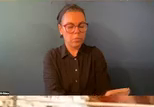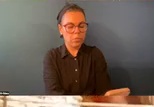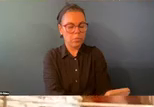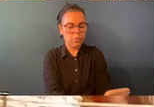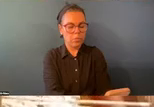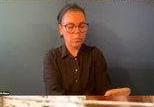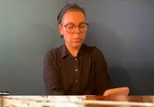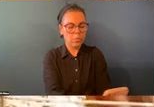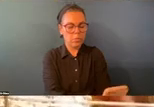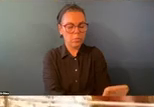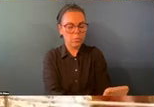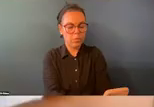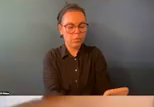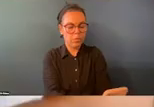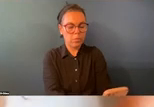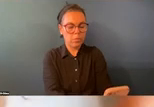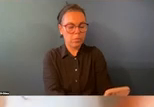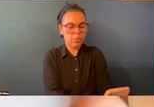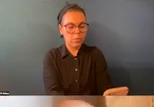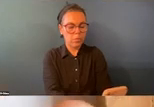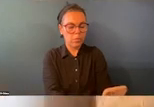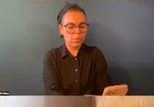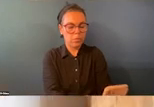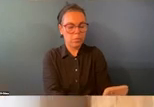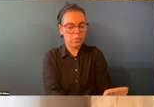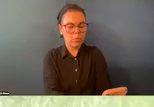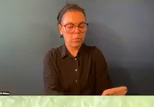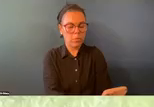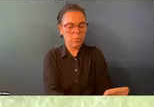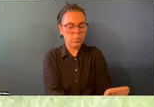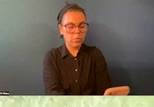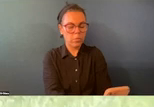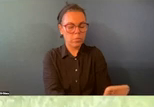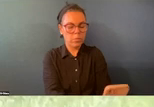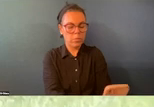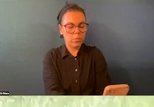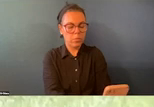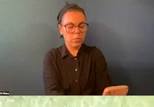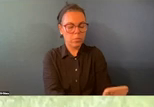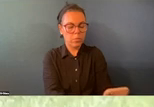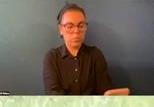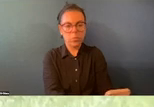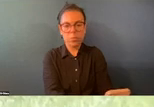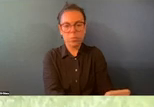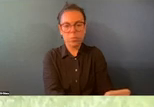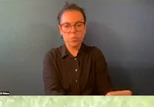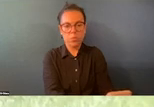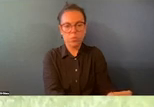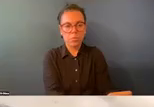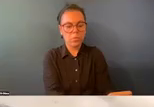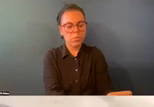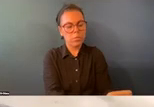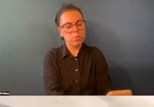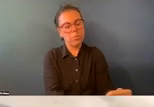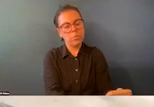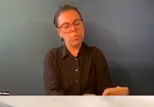تاجیک نه هم وقت ایده و قابلیت‌های خود را پورا در کرده می‌توانند و ما از دختران تاجیک آسیب‌پذیرترند در این سمت. از این رو